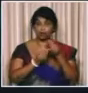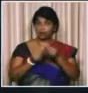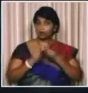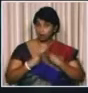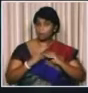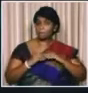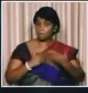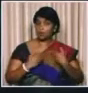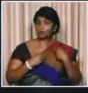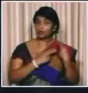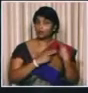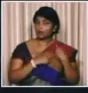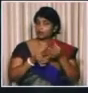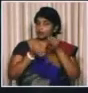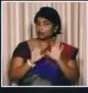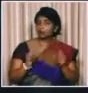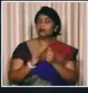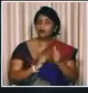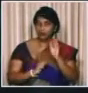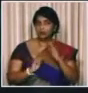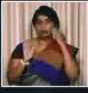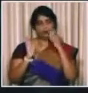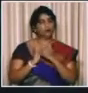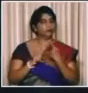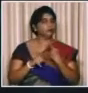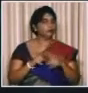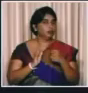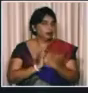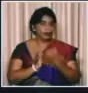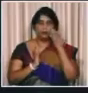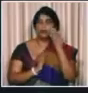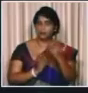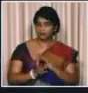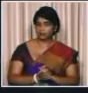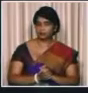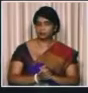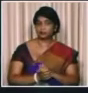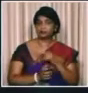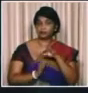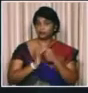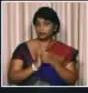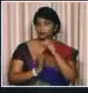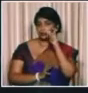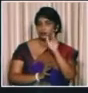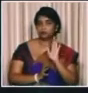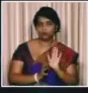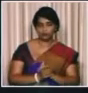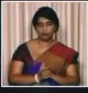පස්සේ තමන් ඒ වගකීම නිසි පරිදි ඉටු කරනවාද කියන සාධකය මත තමයි ගරුත්වය මැනින්නේ එමෙ තමයි ගරුත්වය මනින්න ඕනකම